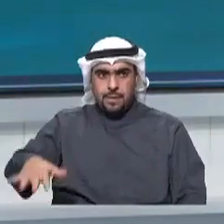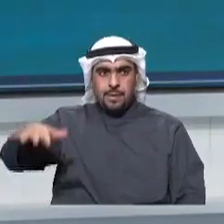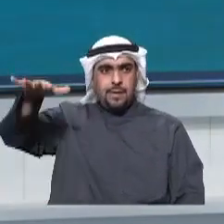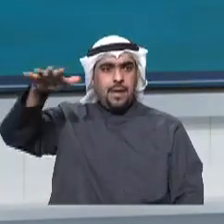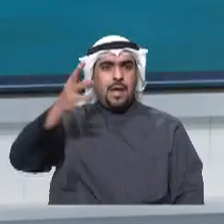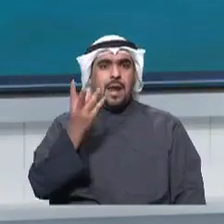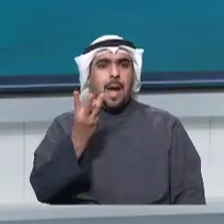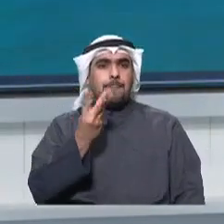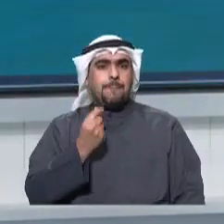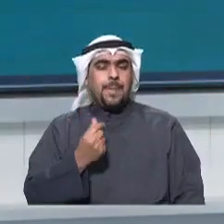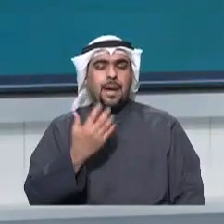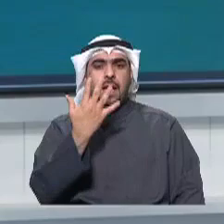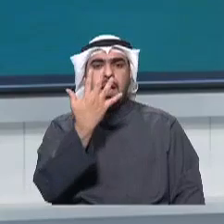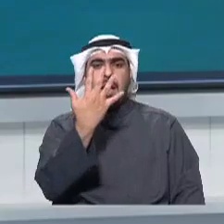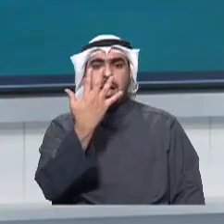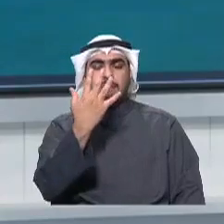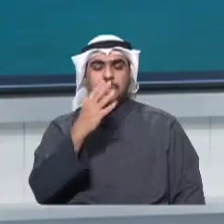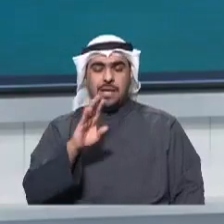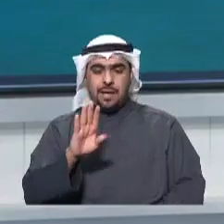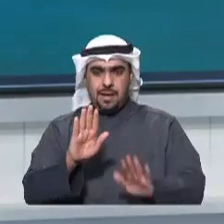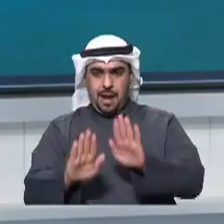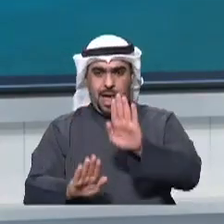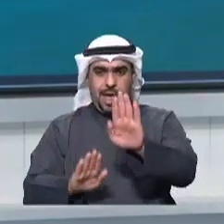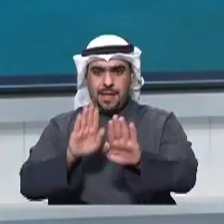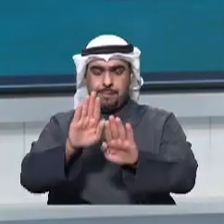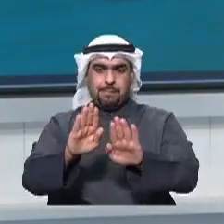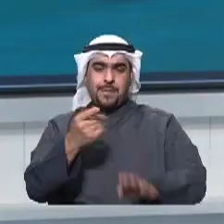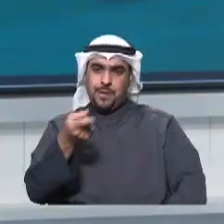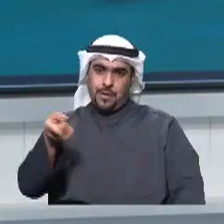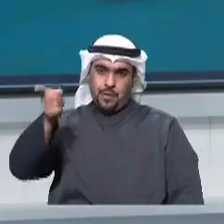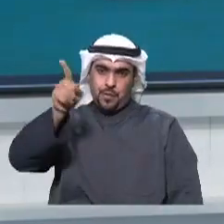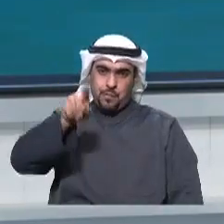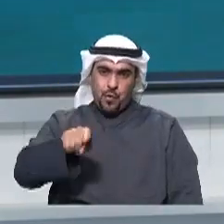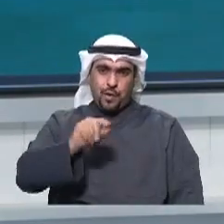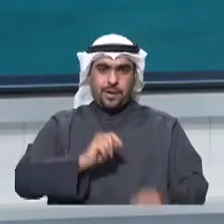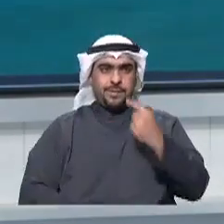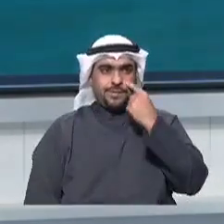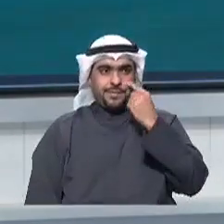ما بين 1 إلى 3 أقدام، لكن نهار الغد متوقع ما بين